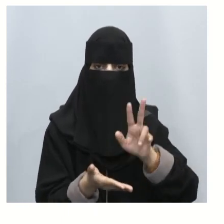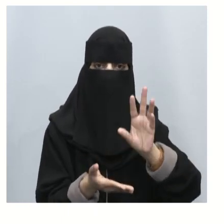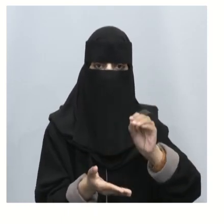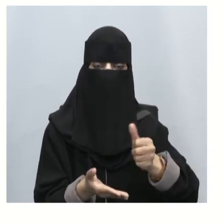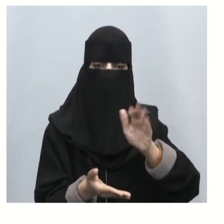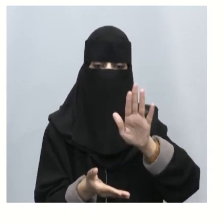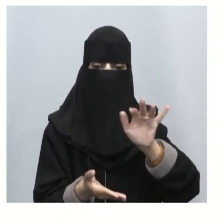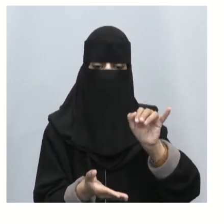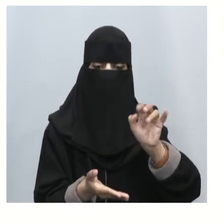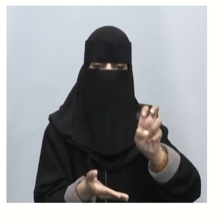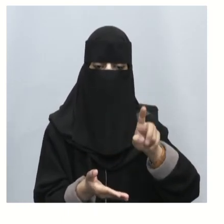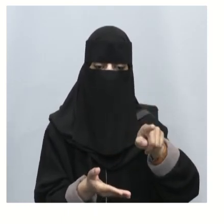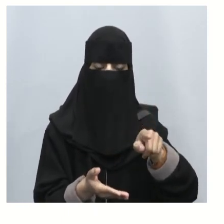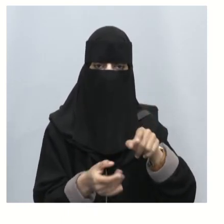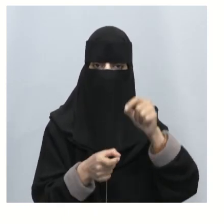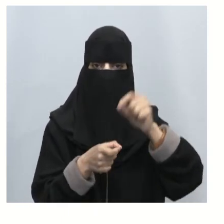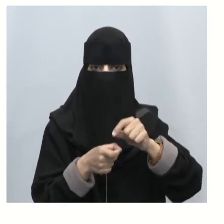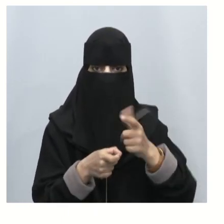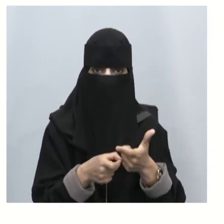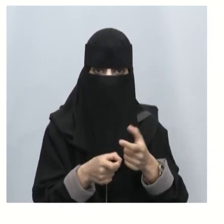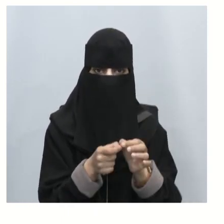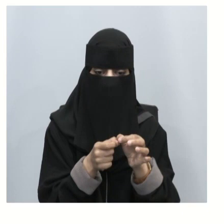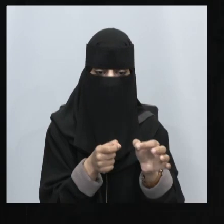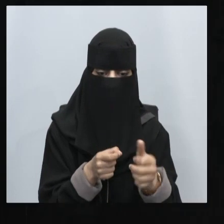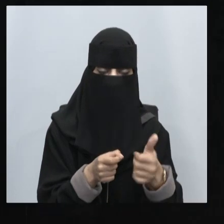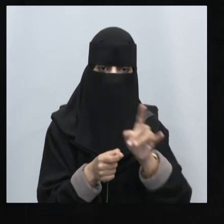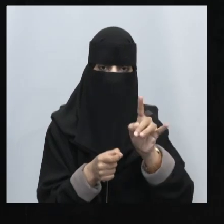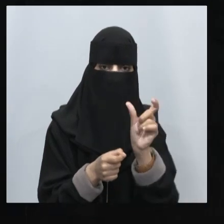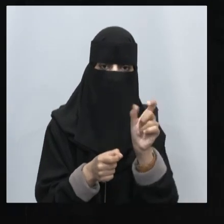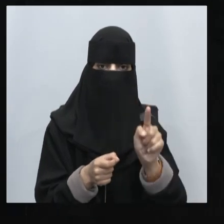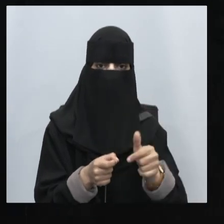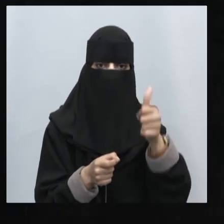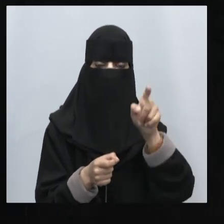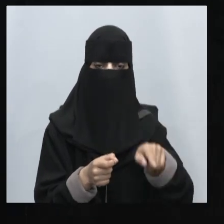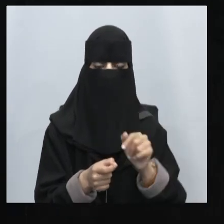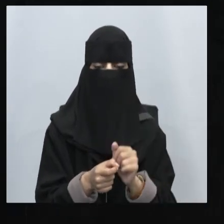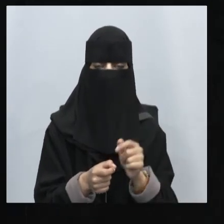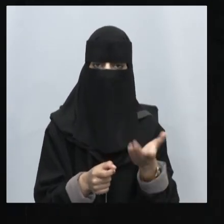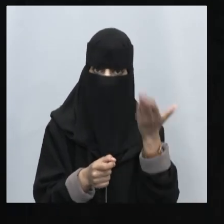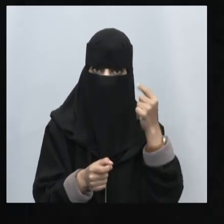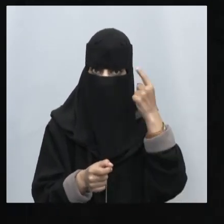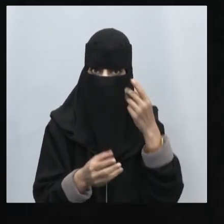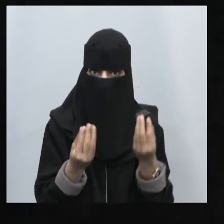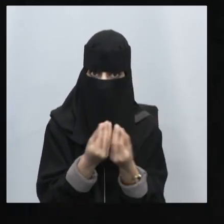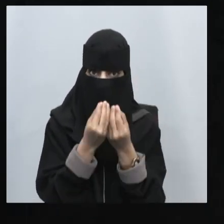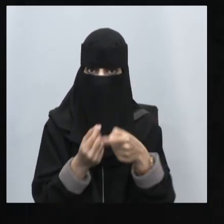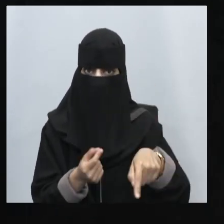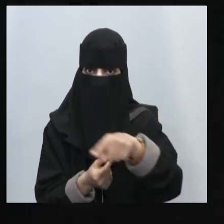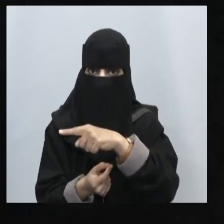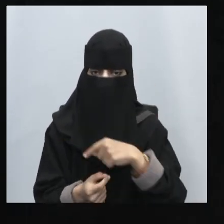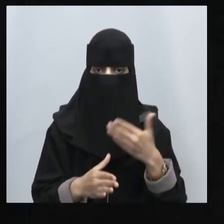تحديدا في الانبار في اقليم العراق في تلك الفتره نريد ان نفكر طلابي وطالباتي